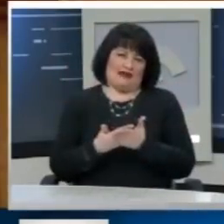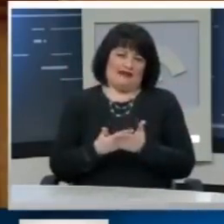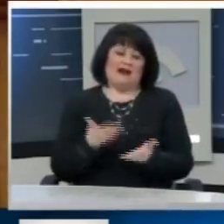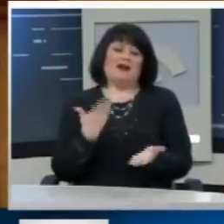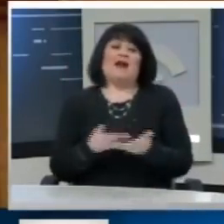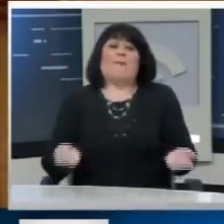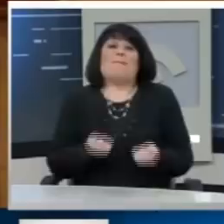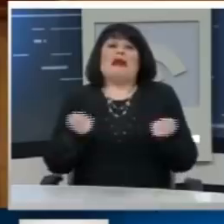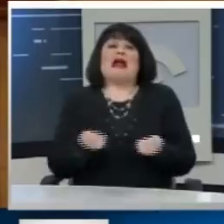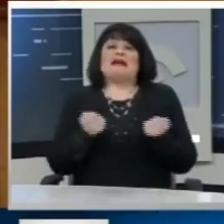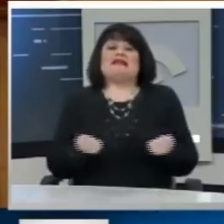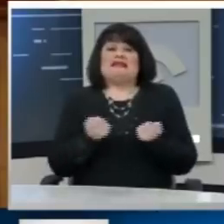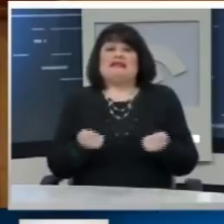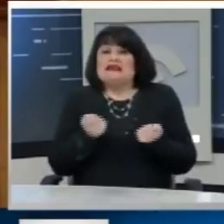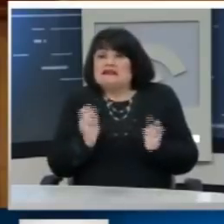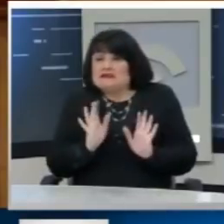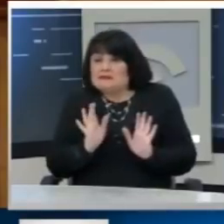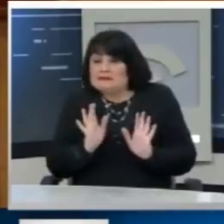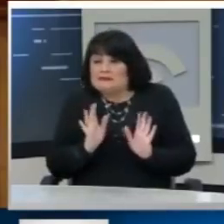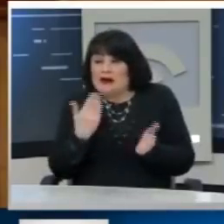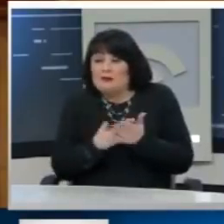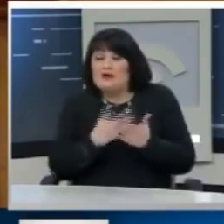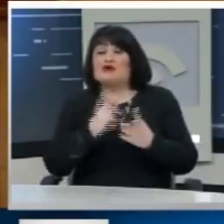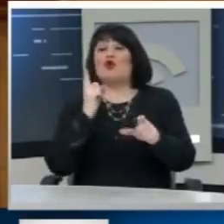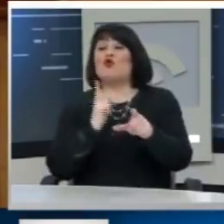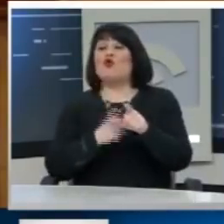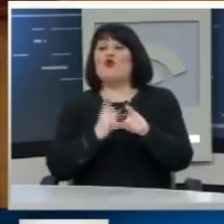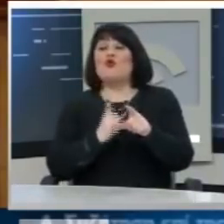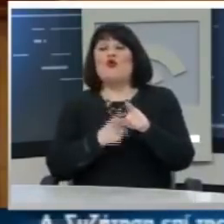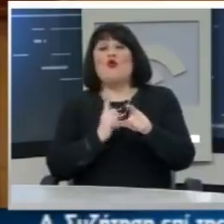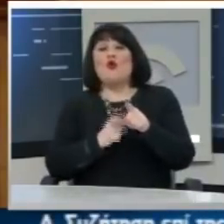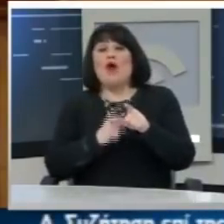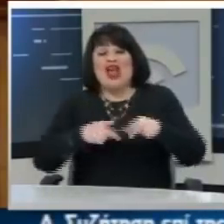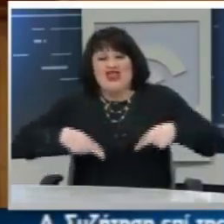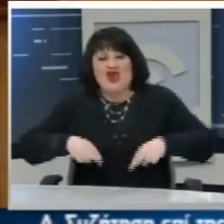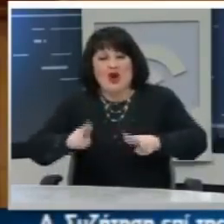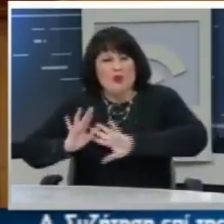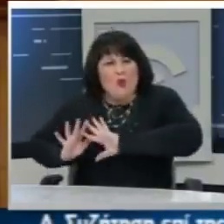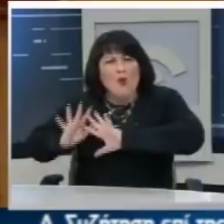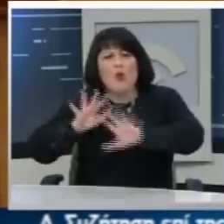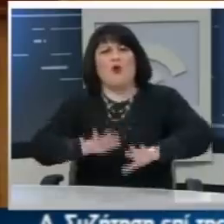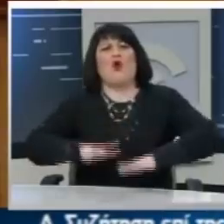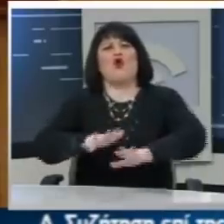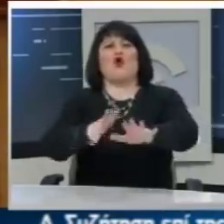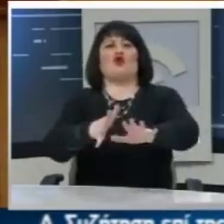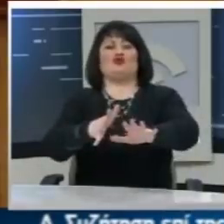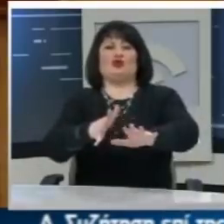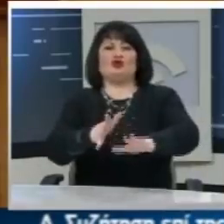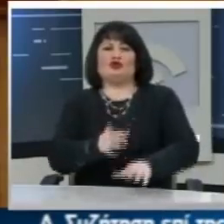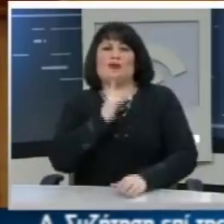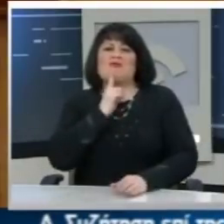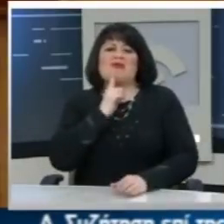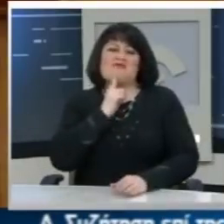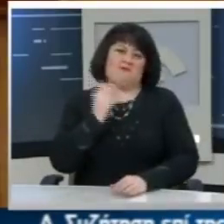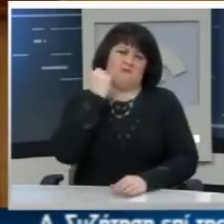έργα και όχι πράξεις. Γι' αυτό λοιπόν κουκουέ και στο δρόμο ο κόσμος, και να μην χαθεί το παραμύθι